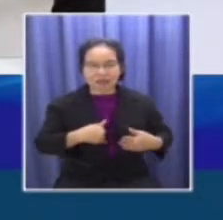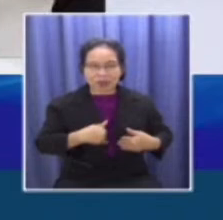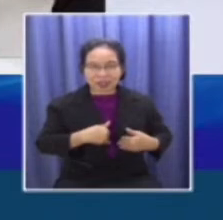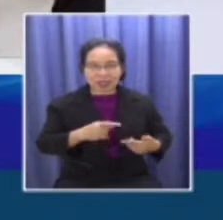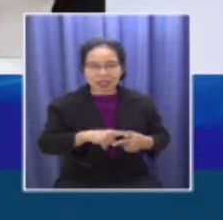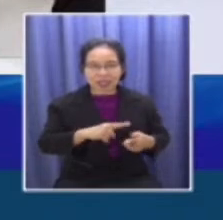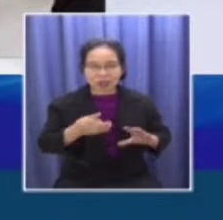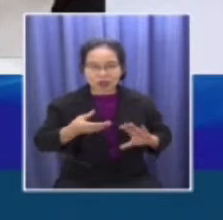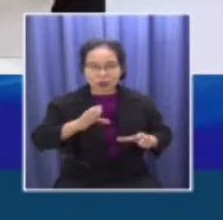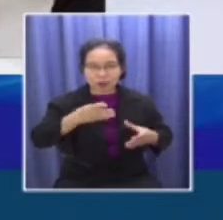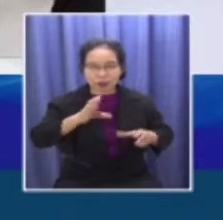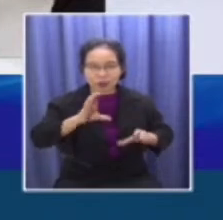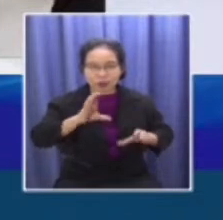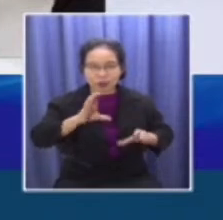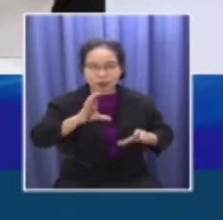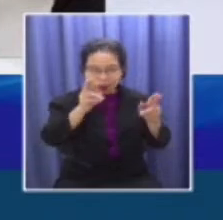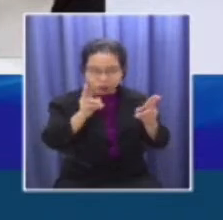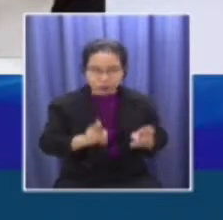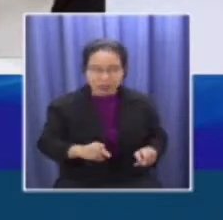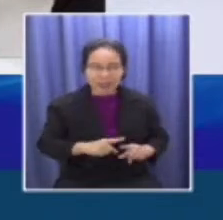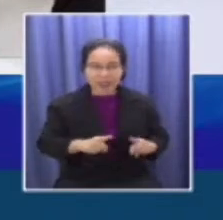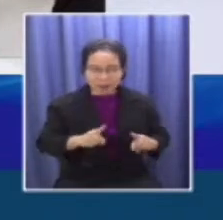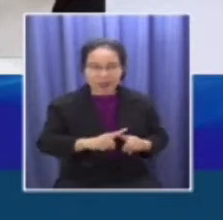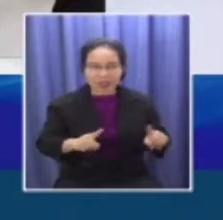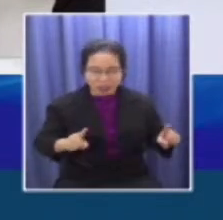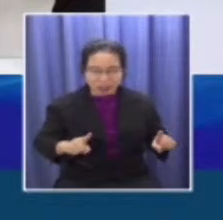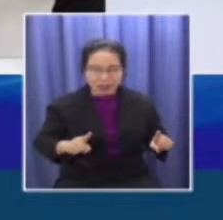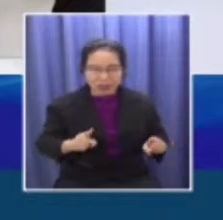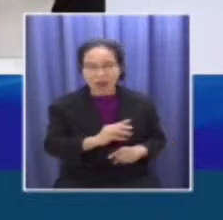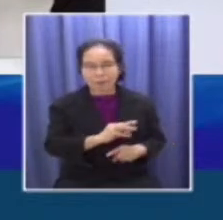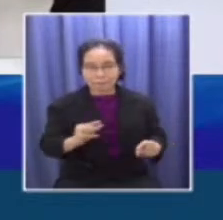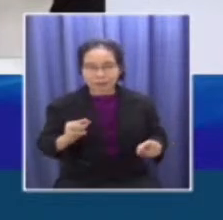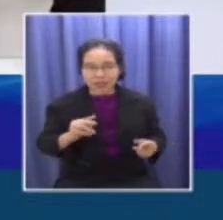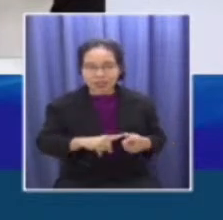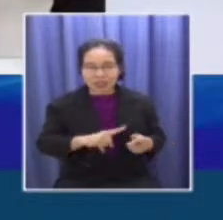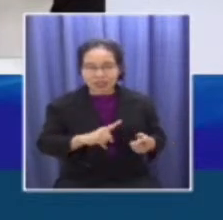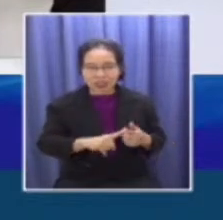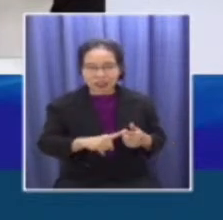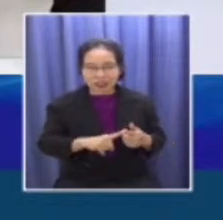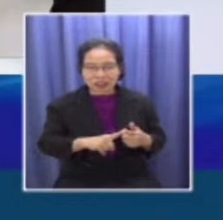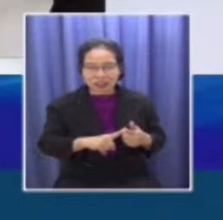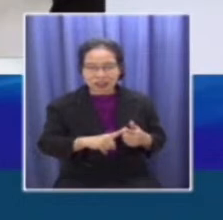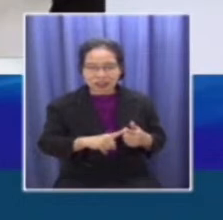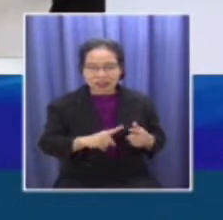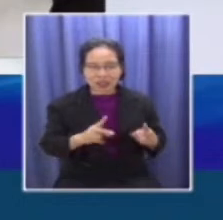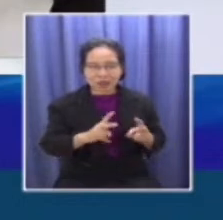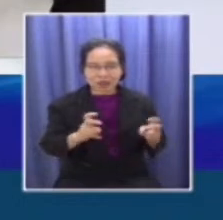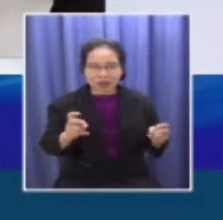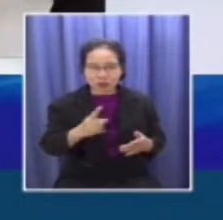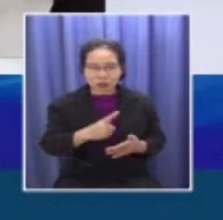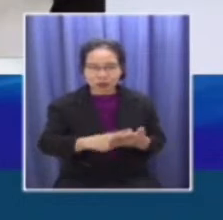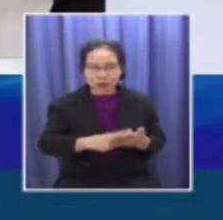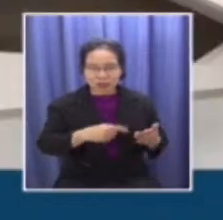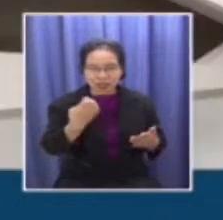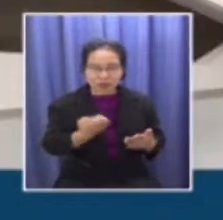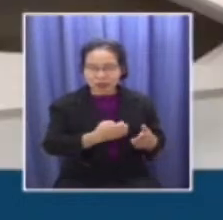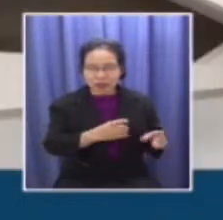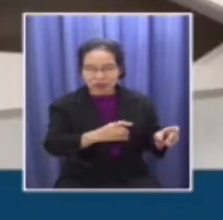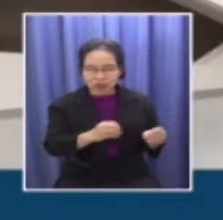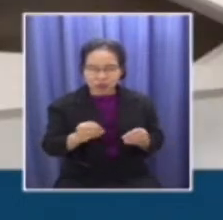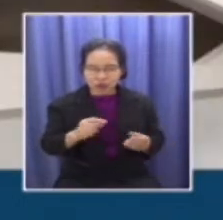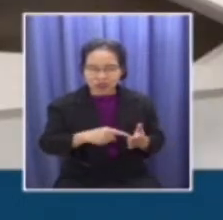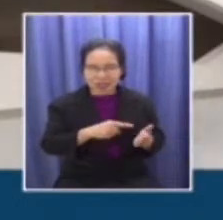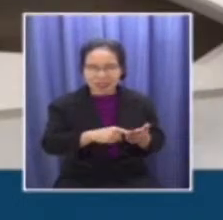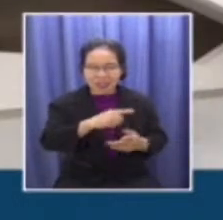mu ahyenso de mu ne eye awo mu akwa awo enipa ne mmoa mu a sonsone kese